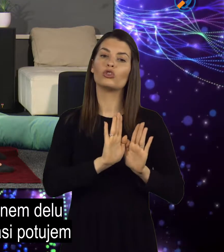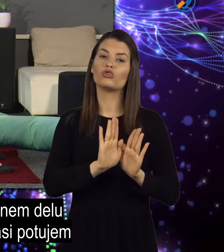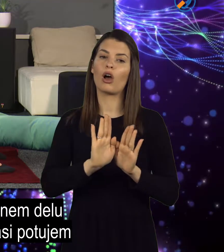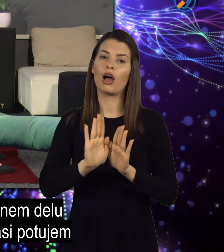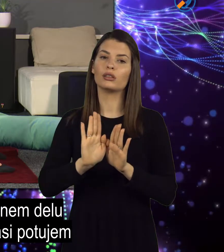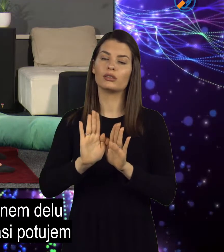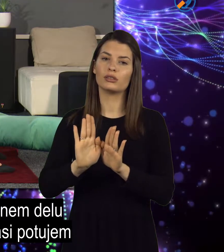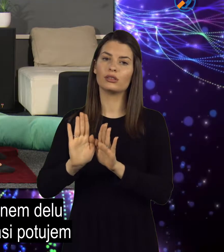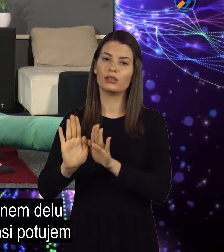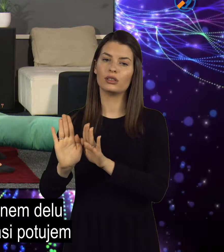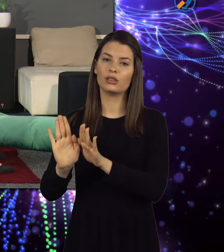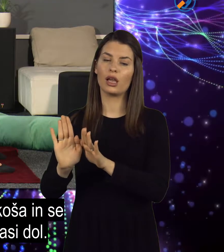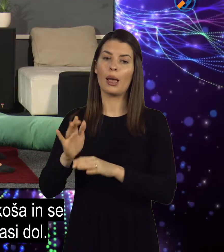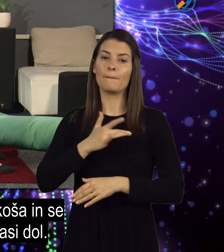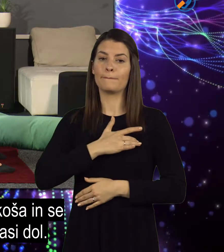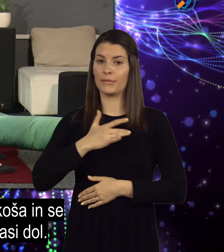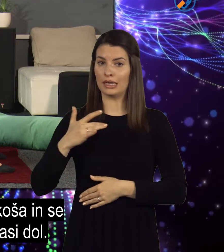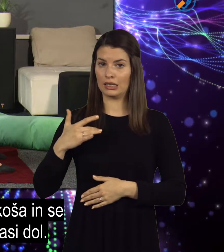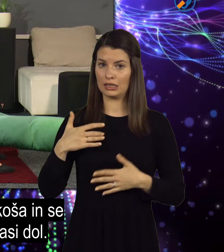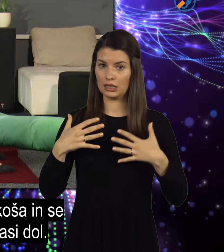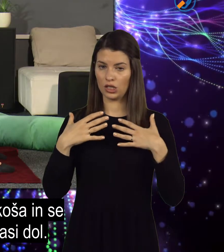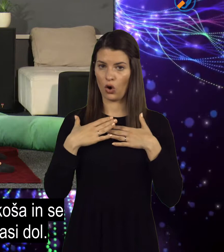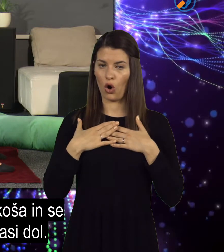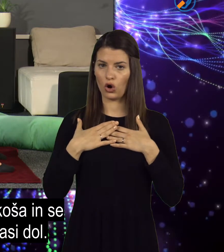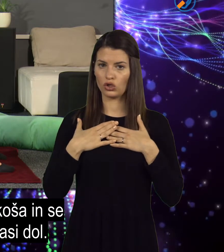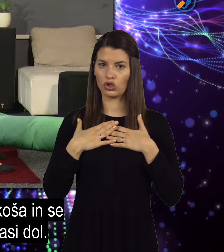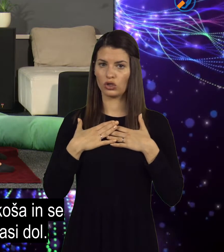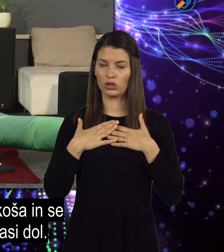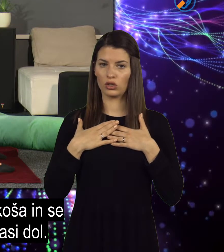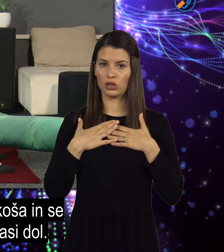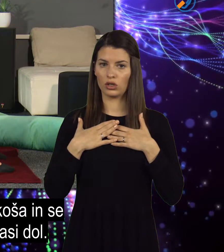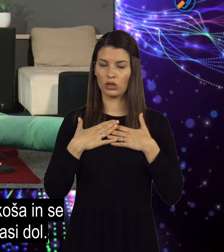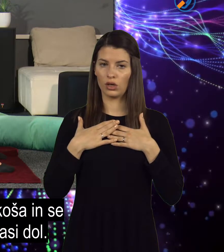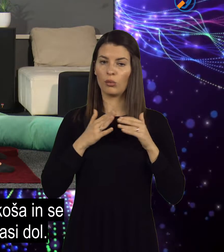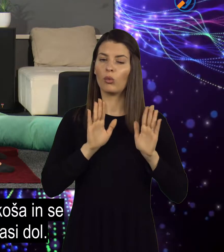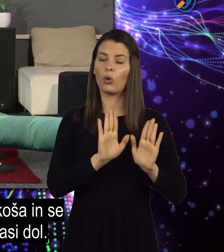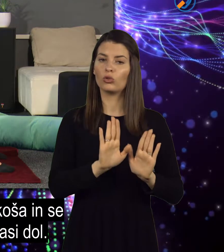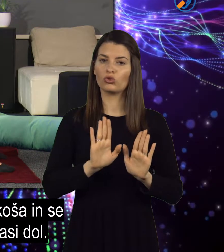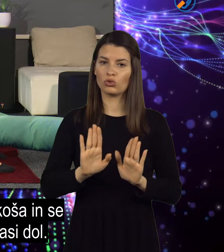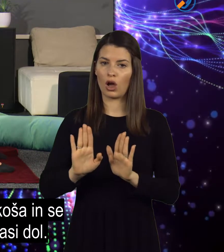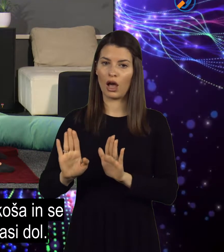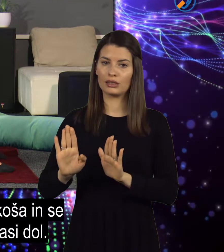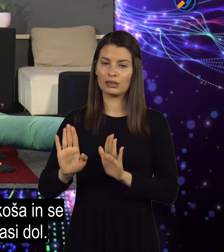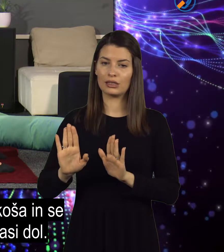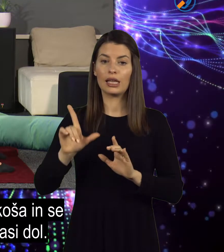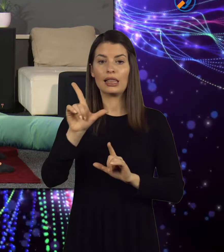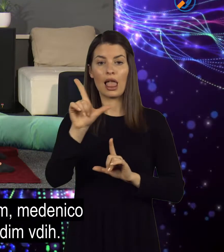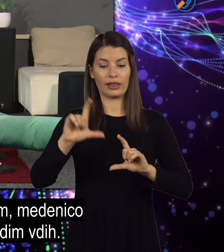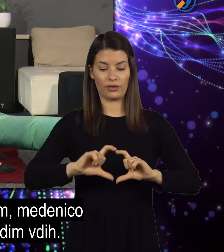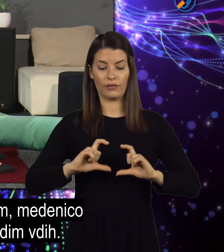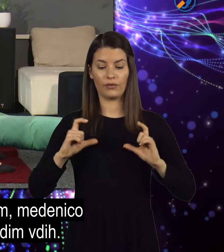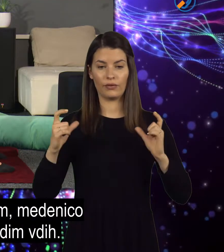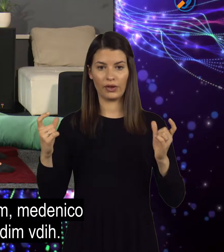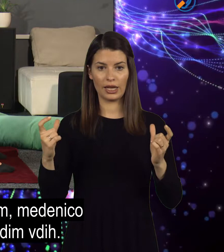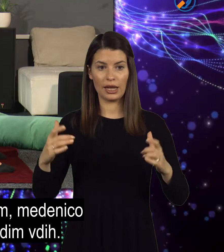in počasi potujem preko prsnega koša in se spuščam počasi dol. Ledveni